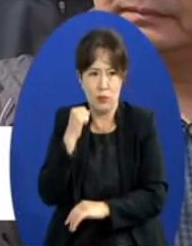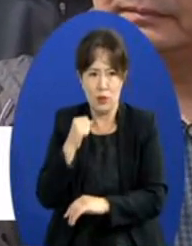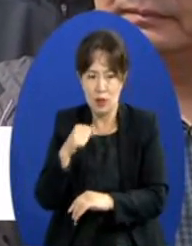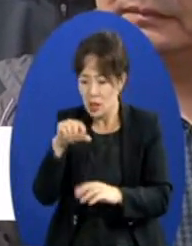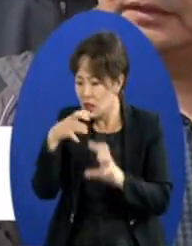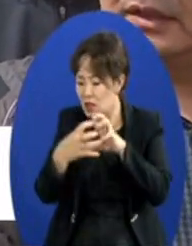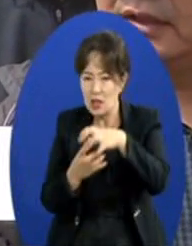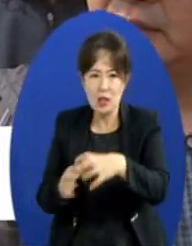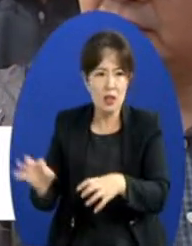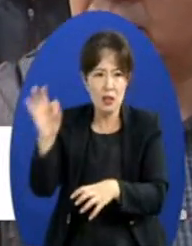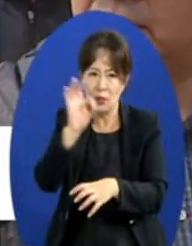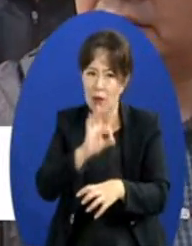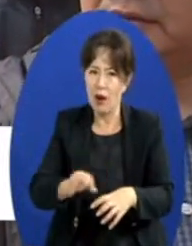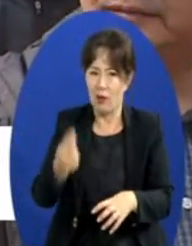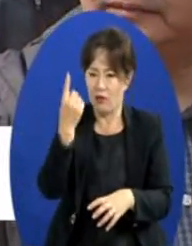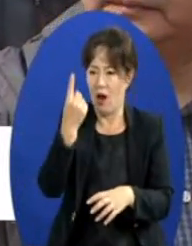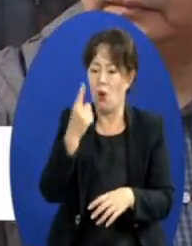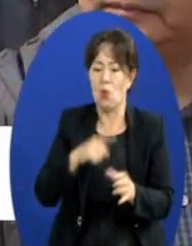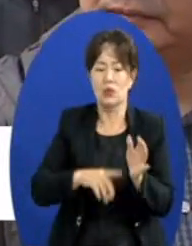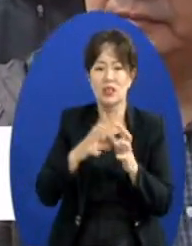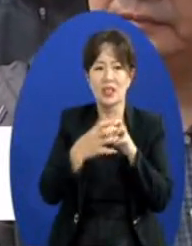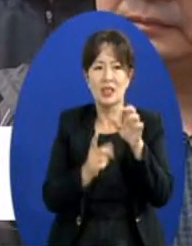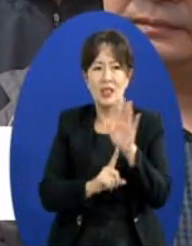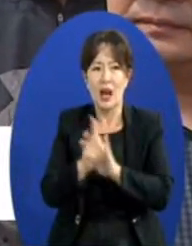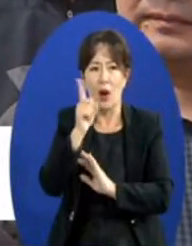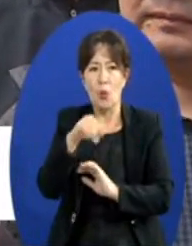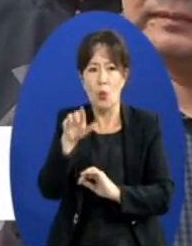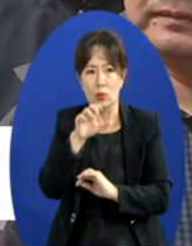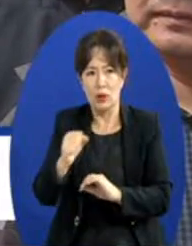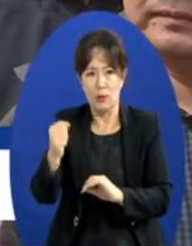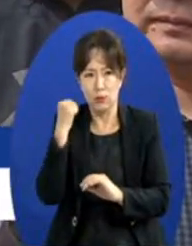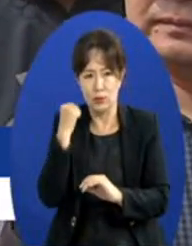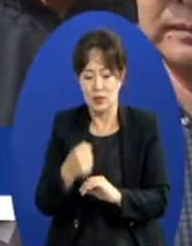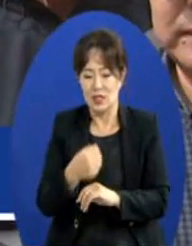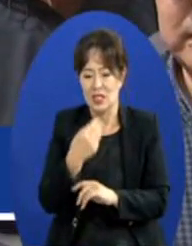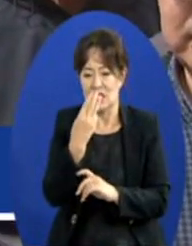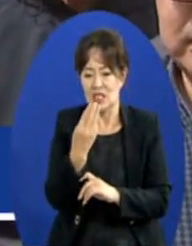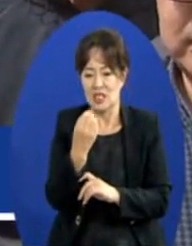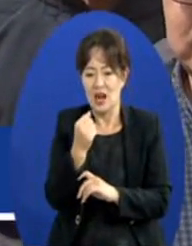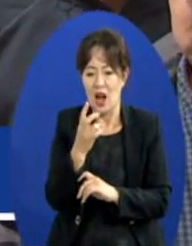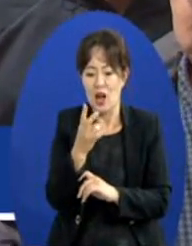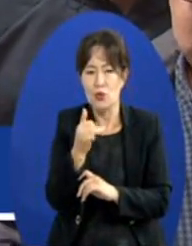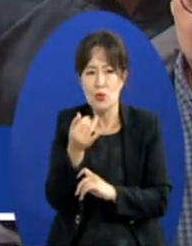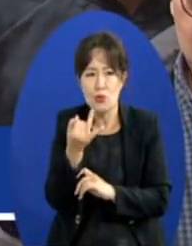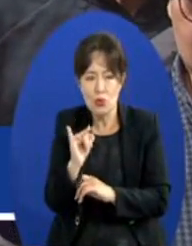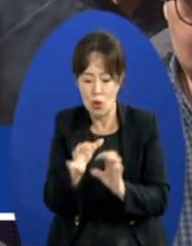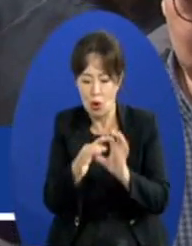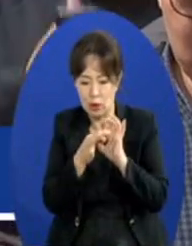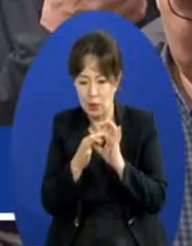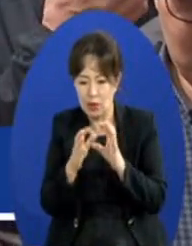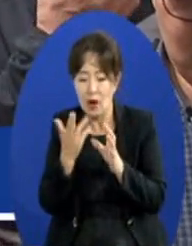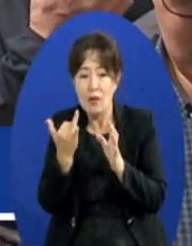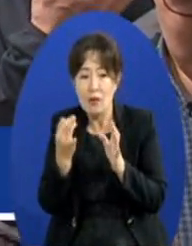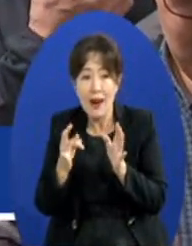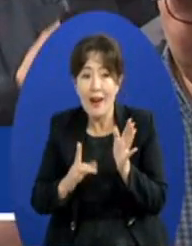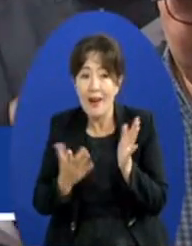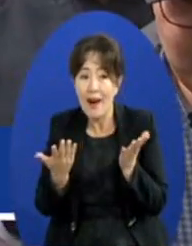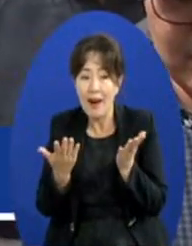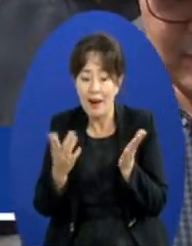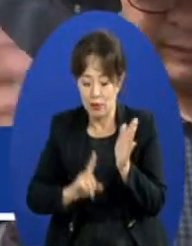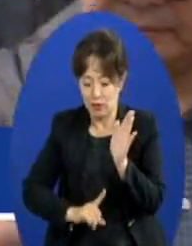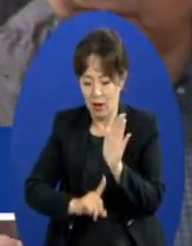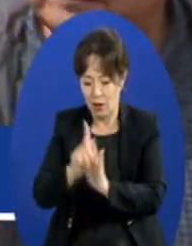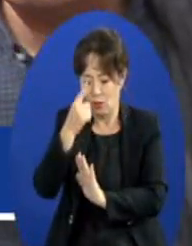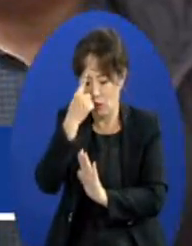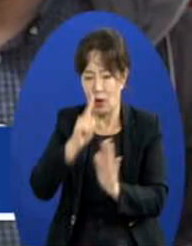бол дэлхийд авахдаа. А ер нь бол шаниутай холбоотой юм ханцтай баар бол Монголоос анхудаа олж байгаа.